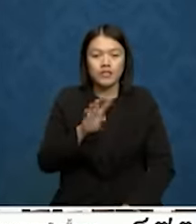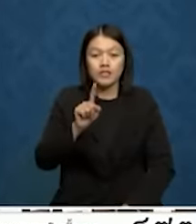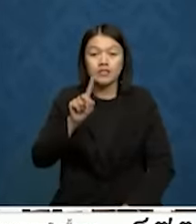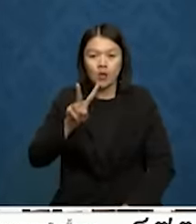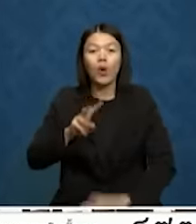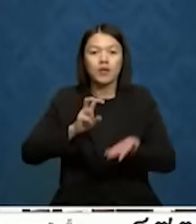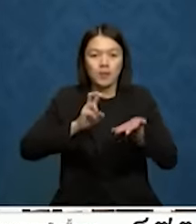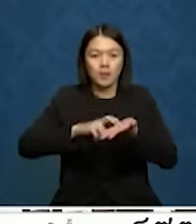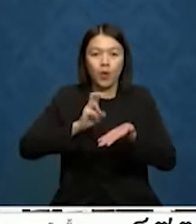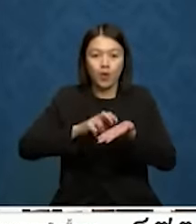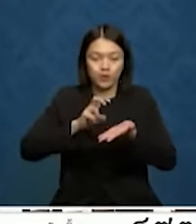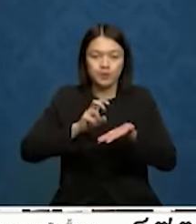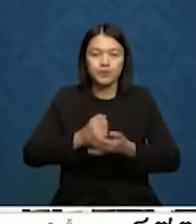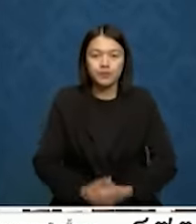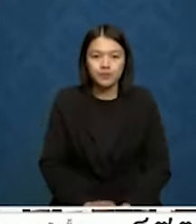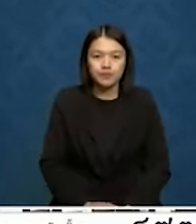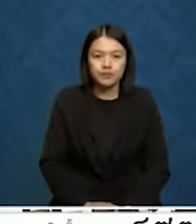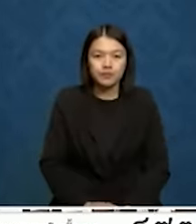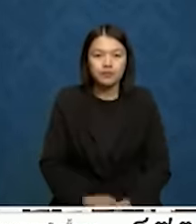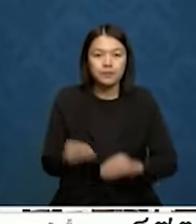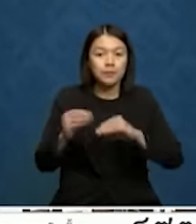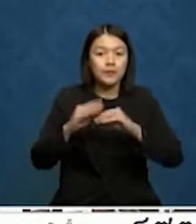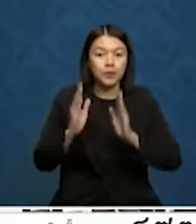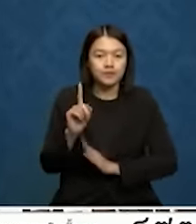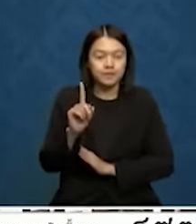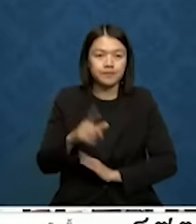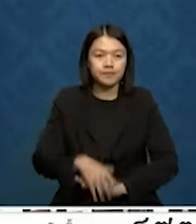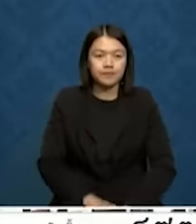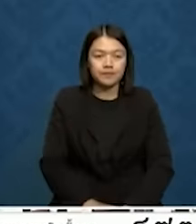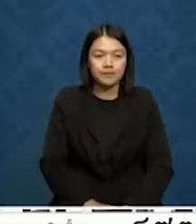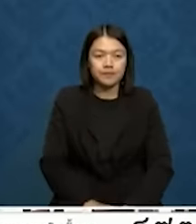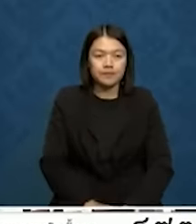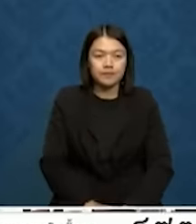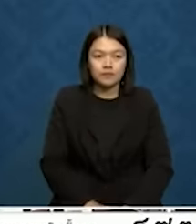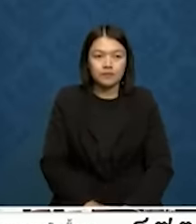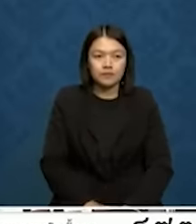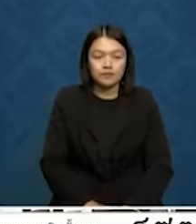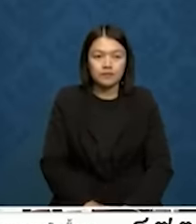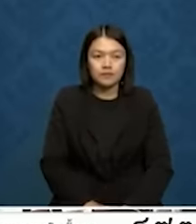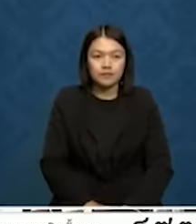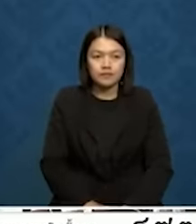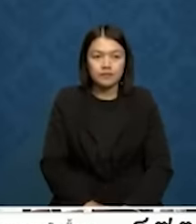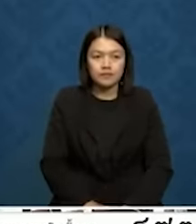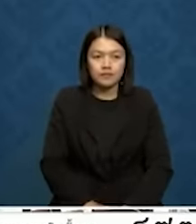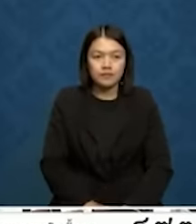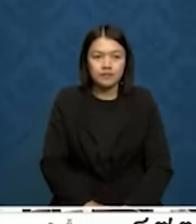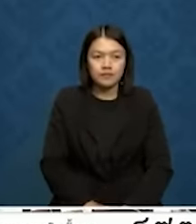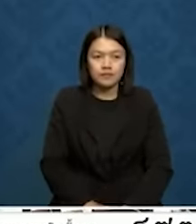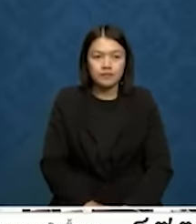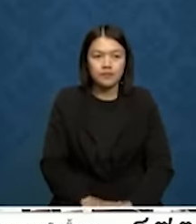ครับ 412รับรองเพิ่มอีก1ท่านนะครับครับเชิญครับยังไม่ปิด